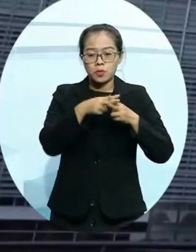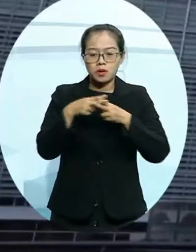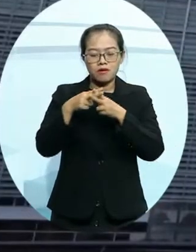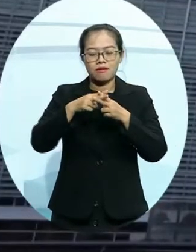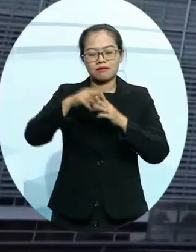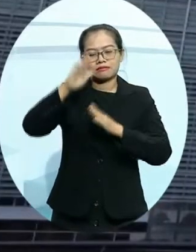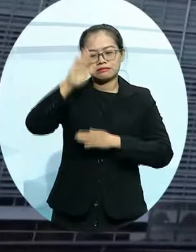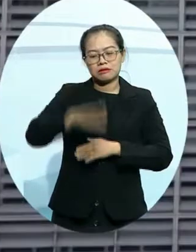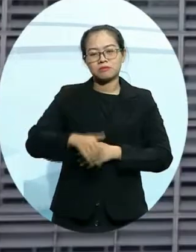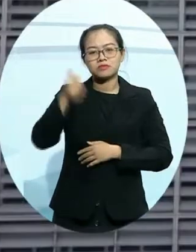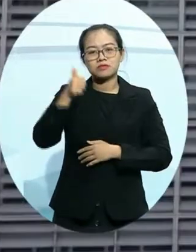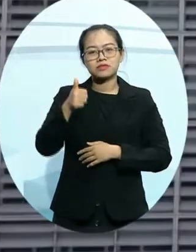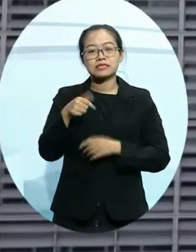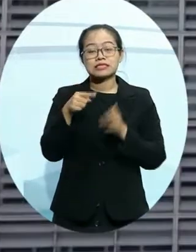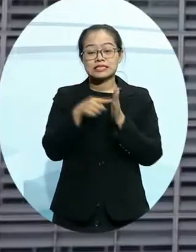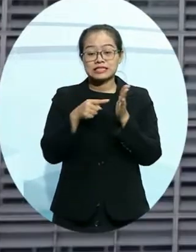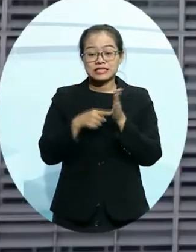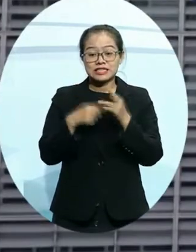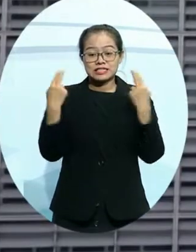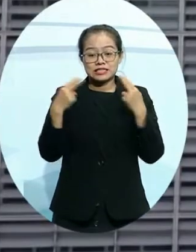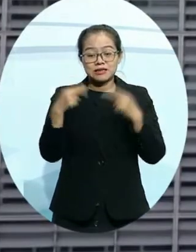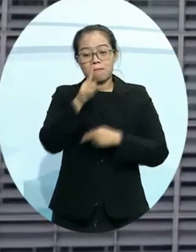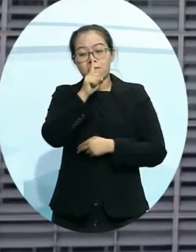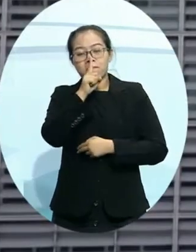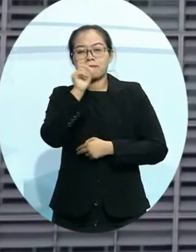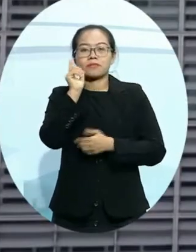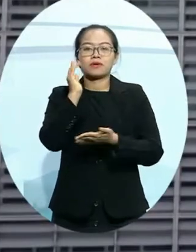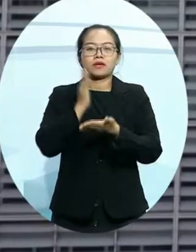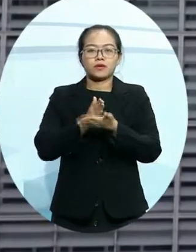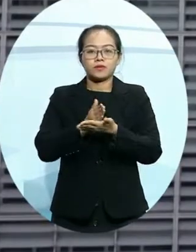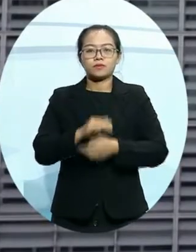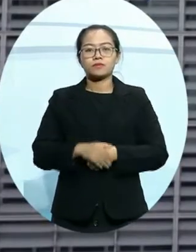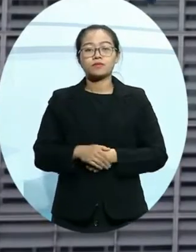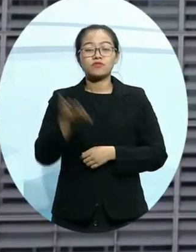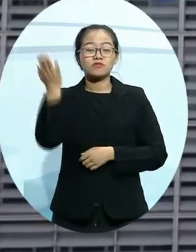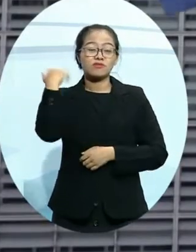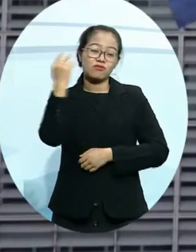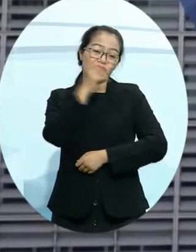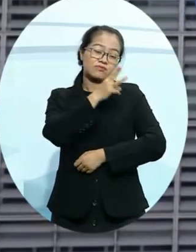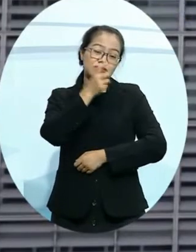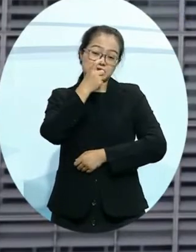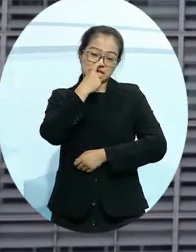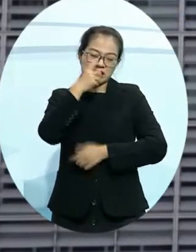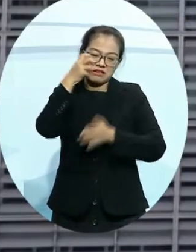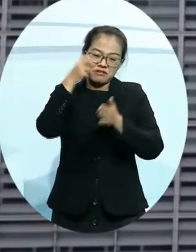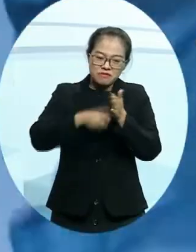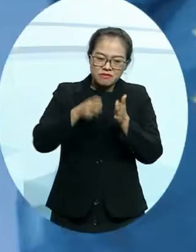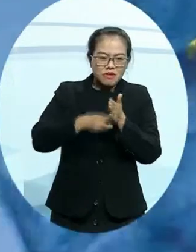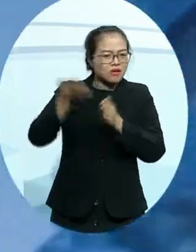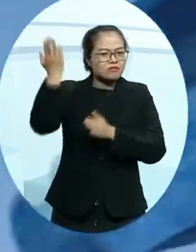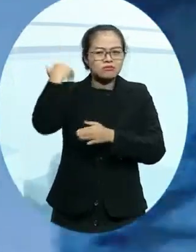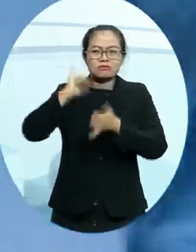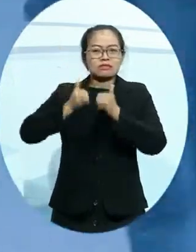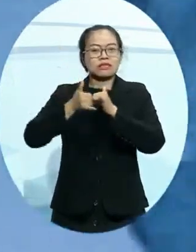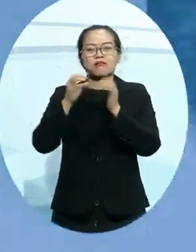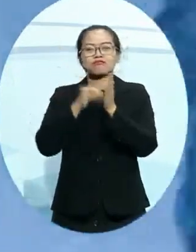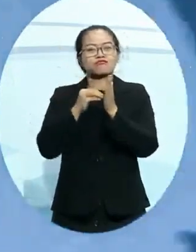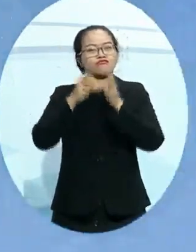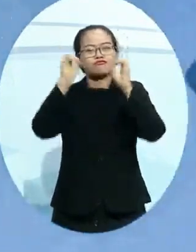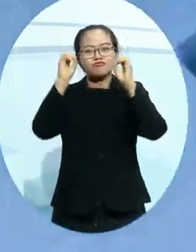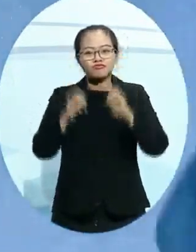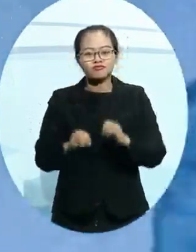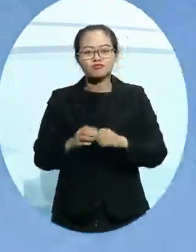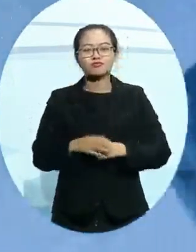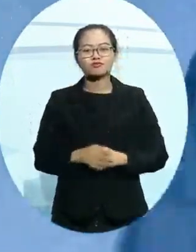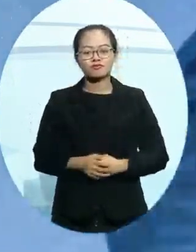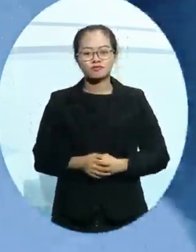thúc chiến tranh lạnh. Phương Tây đã áp đặt hàng loạt các biện pháp trừng phạt chưa từng có đối với Nga, trong khi Moscow cho rằng Mỹ đang tiến hành